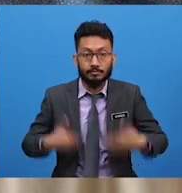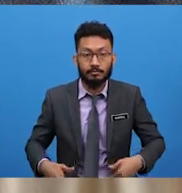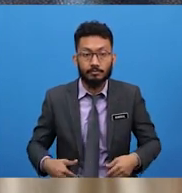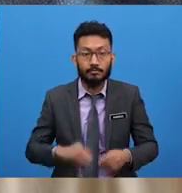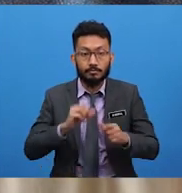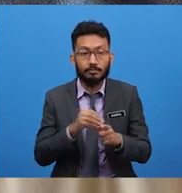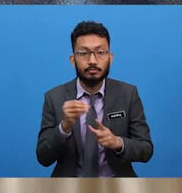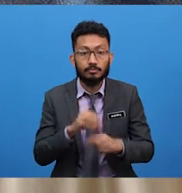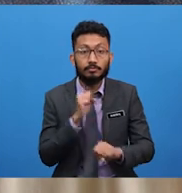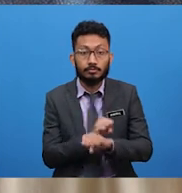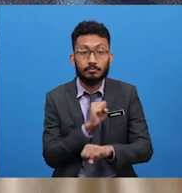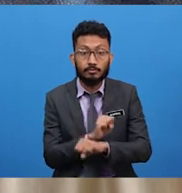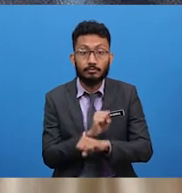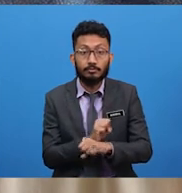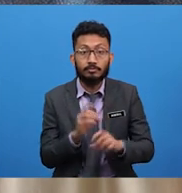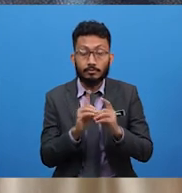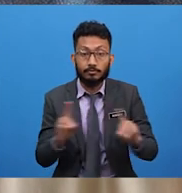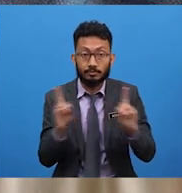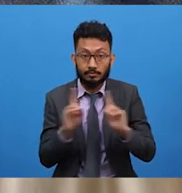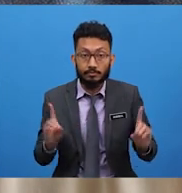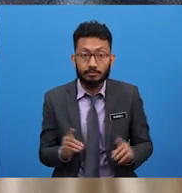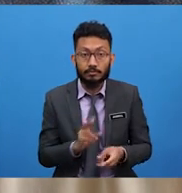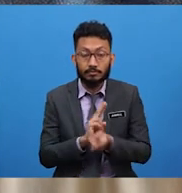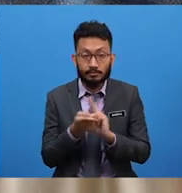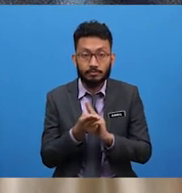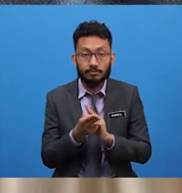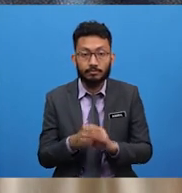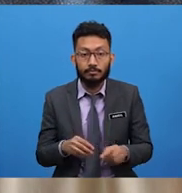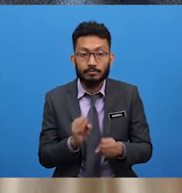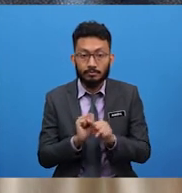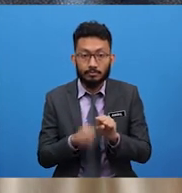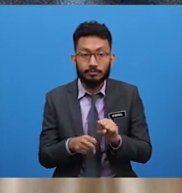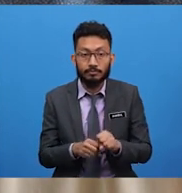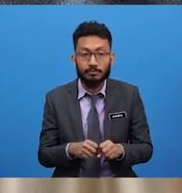kerja-kerja mendraf dan mengubah suaian pola.